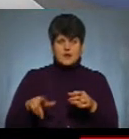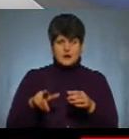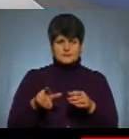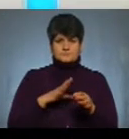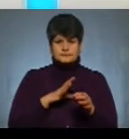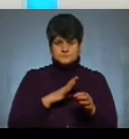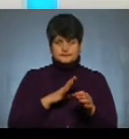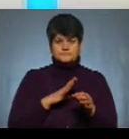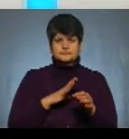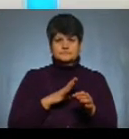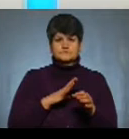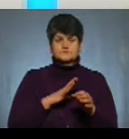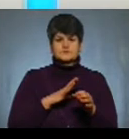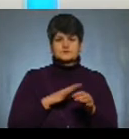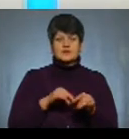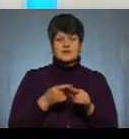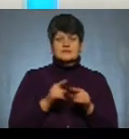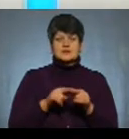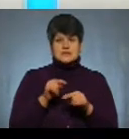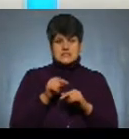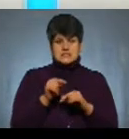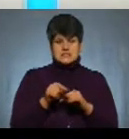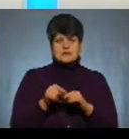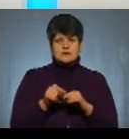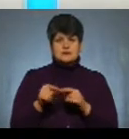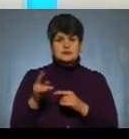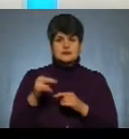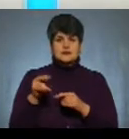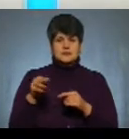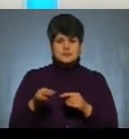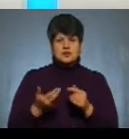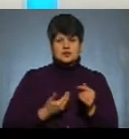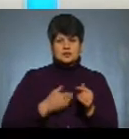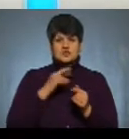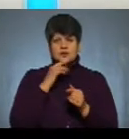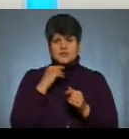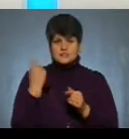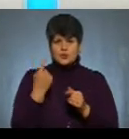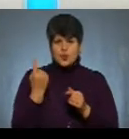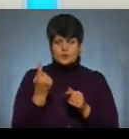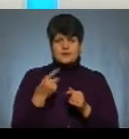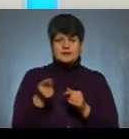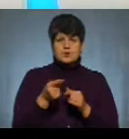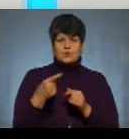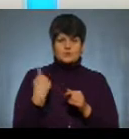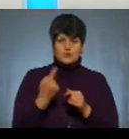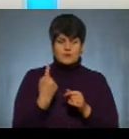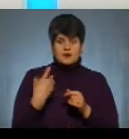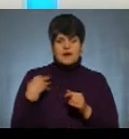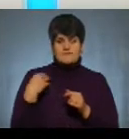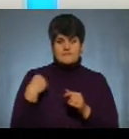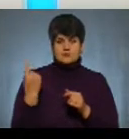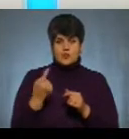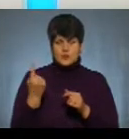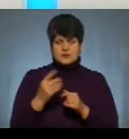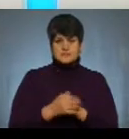ноги була. От, в Данії дорожньо-транспортні пригоди жителі Чернівецької області, Тернопільської